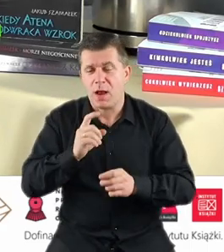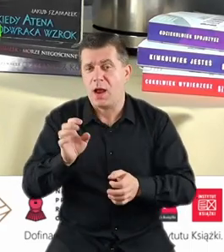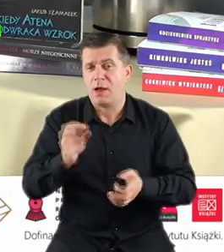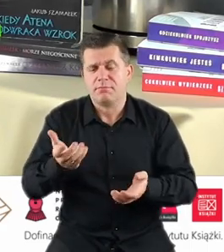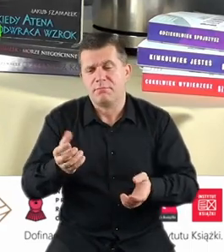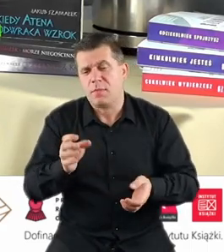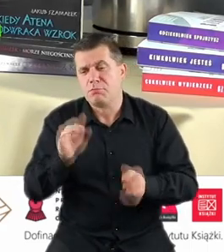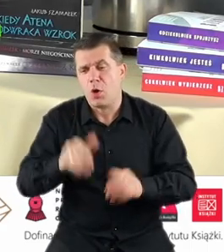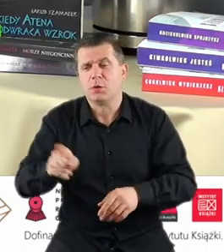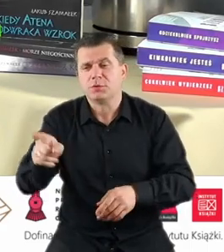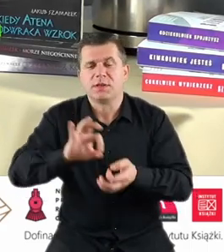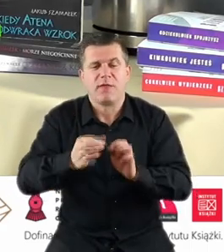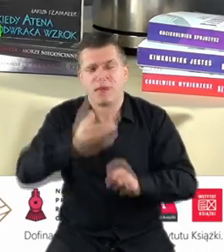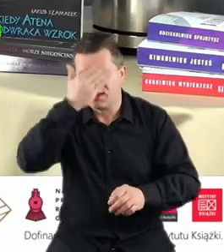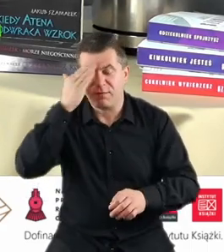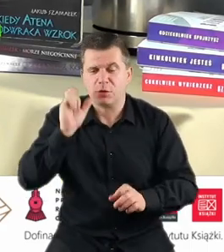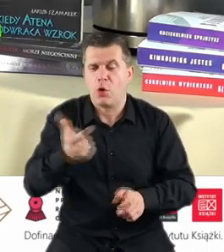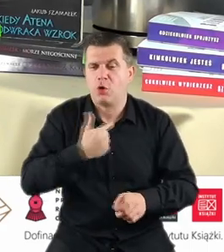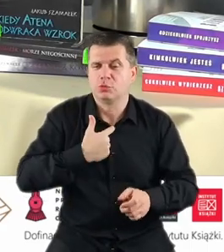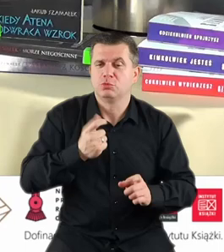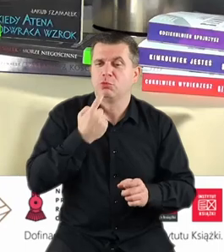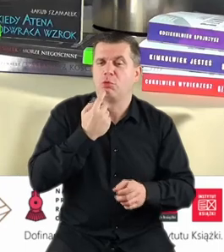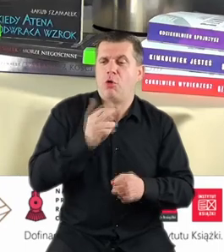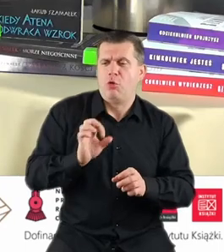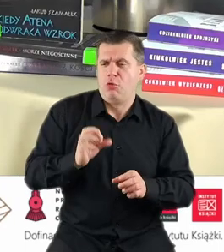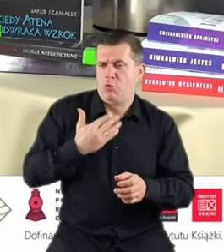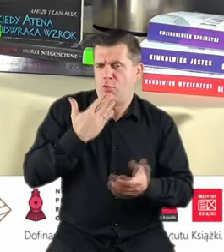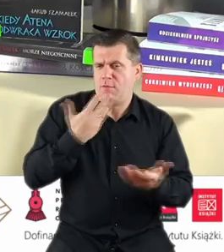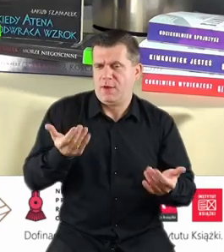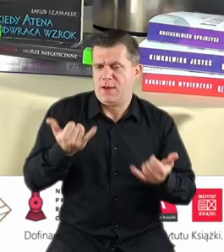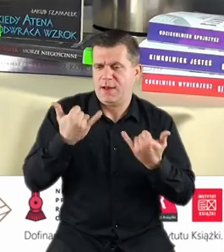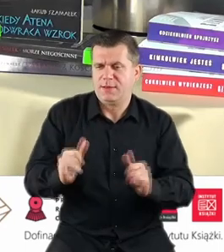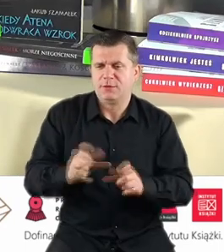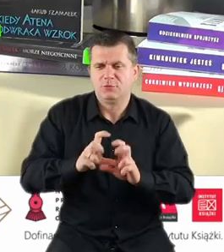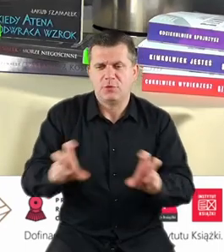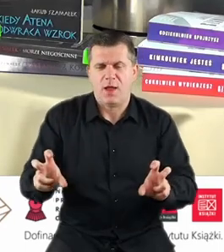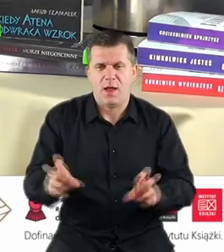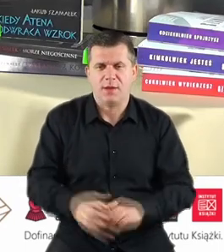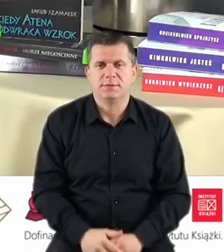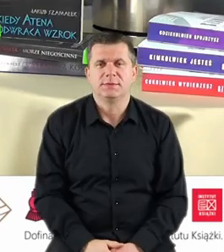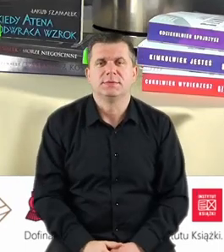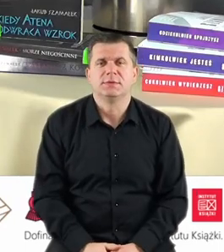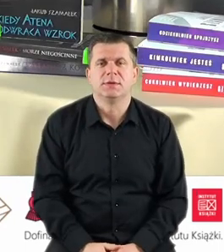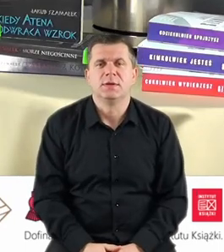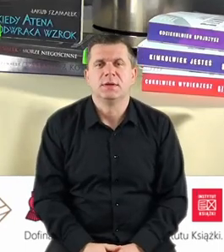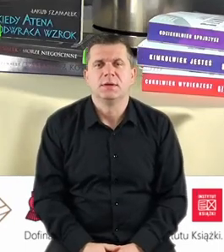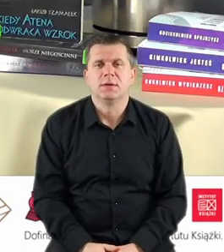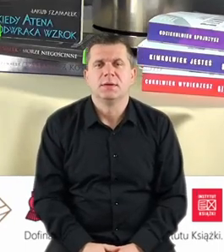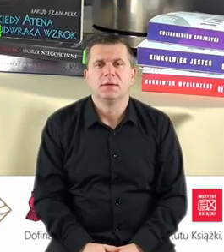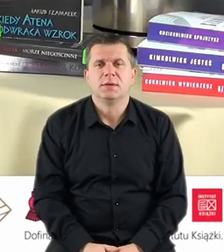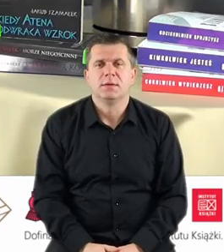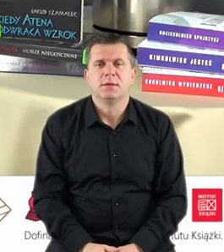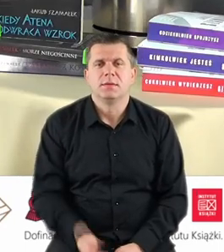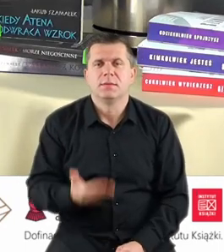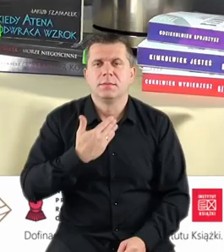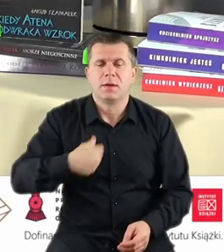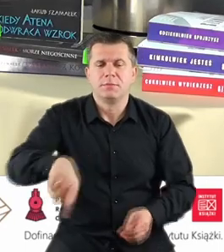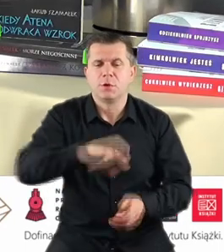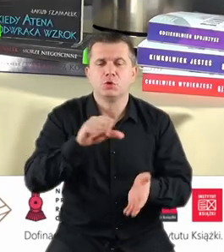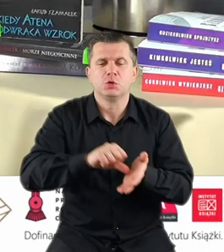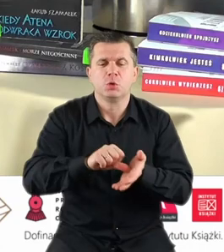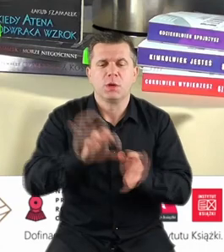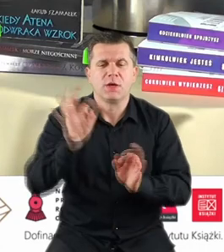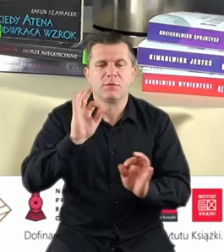rozumieli, o co nam chodzi prawdopodobnie. Natomiast oczywiście znowu też jest kwestia tego, że no my mamy źródła z